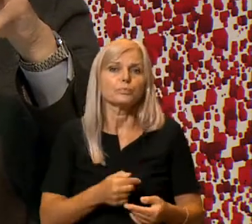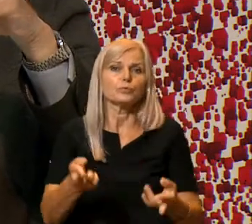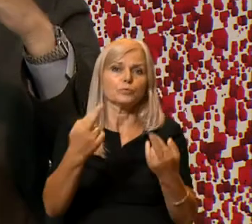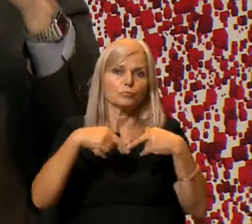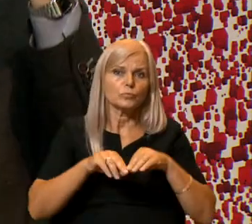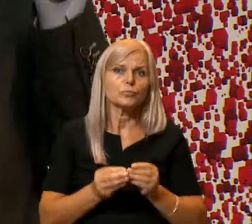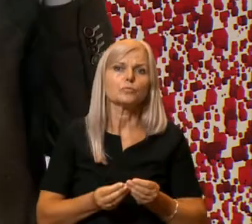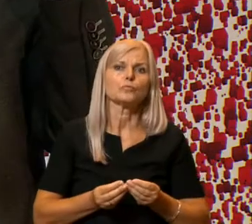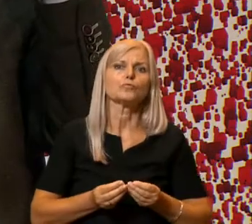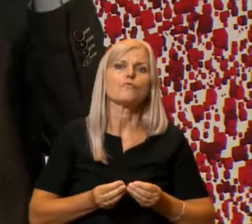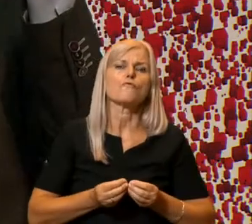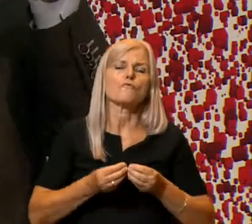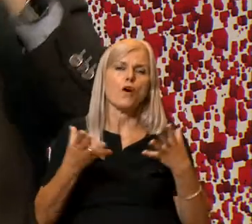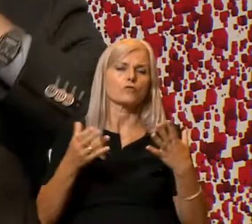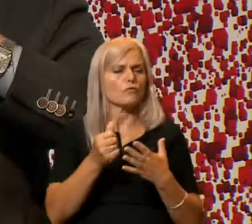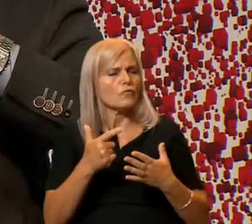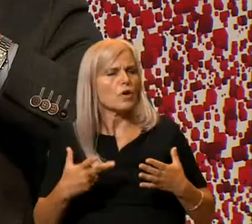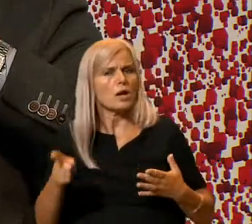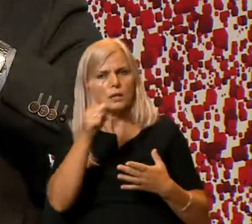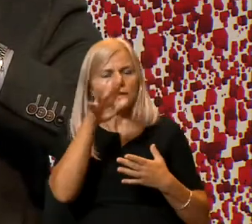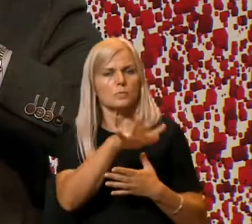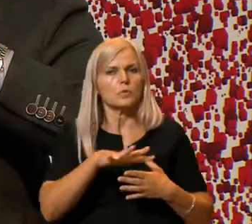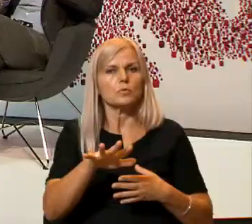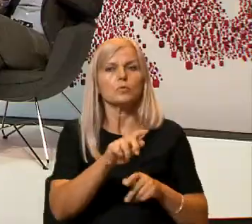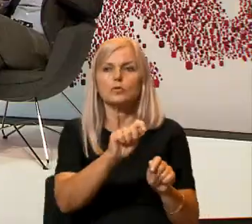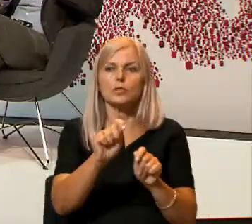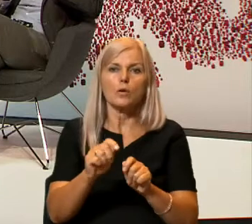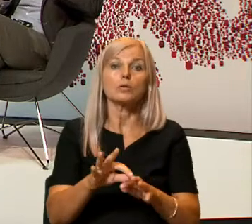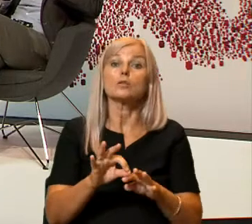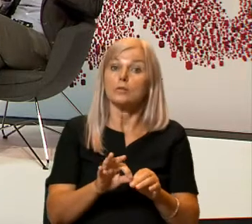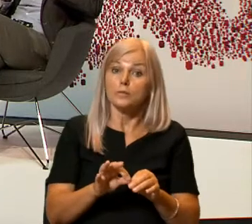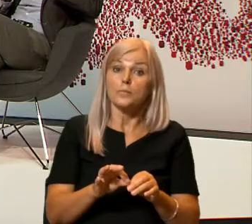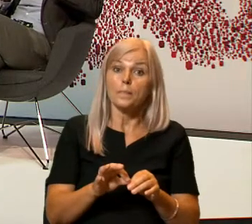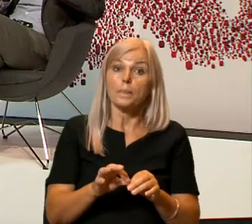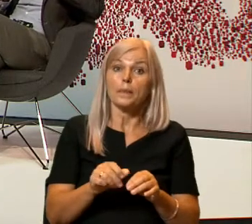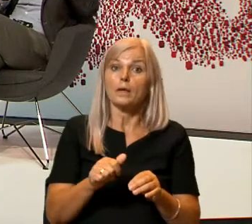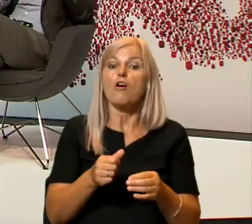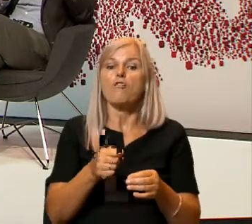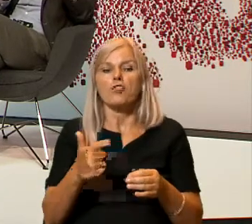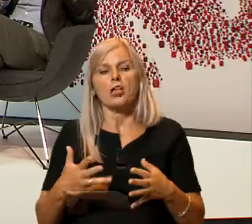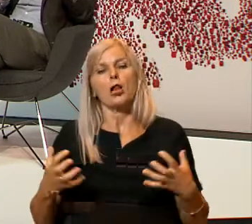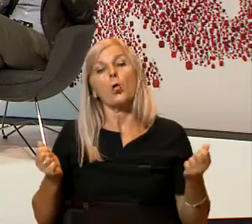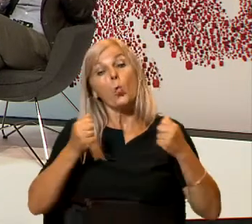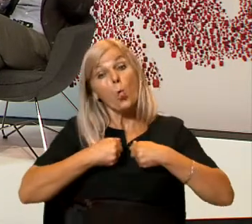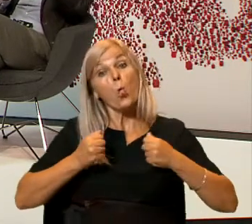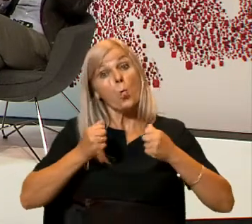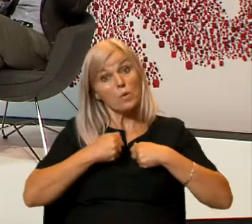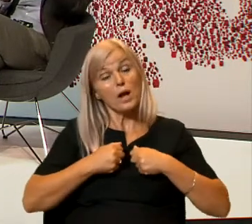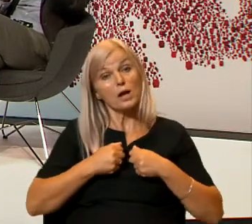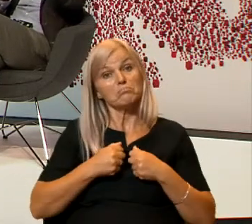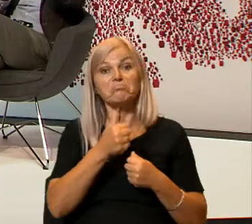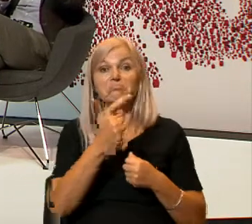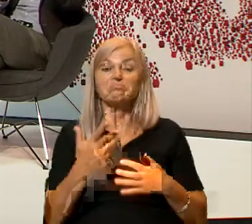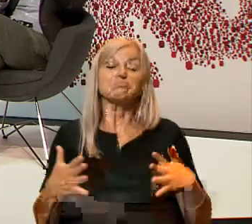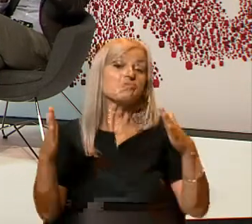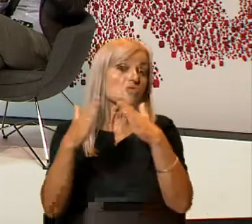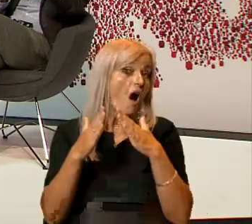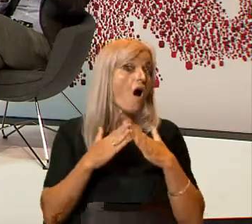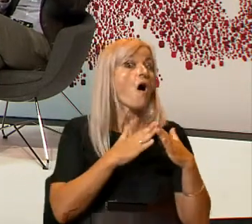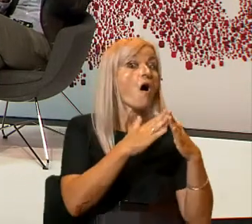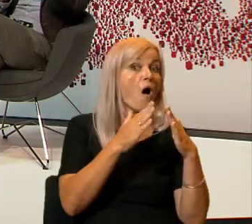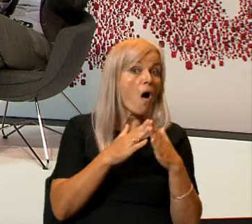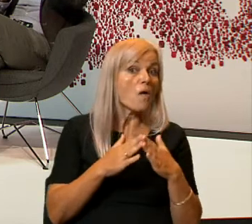dla społeczeństwa, by to mogło funkcjonować. I chodzi o wystarczająco dużo ubrań, domów, materialnie oczywiście,